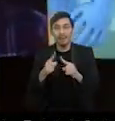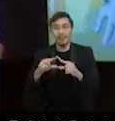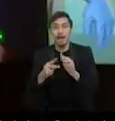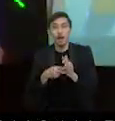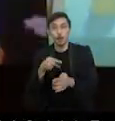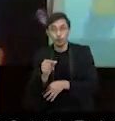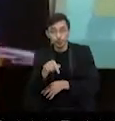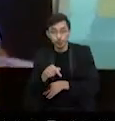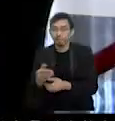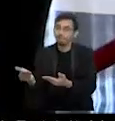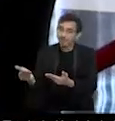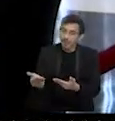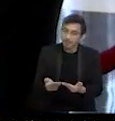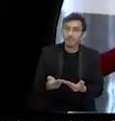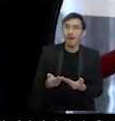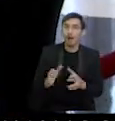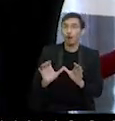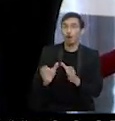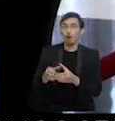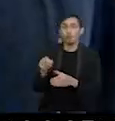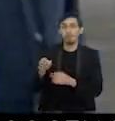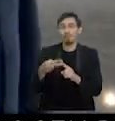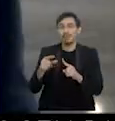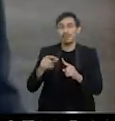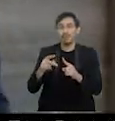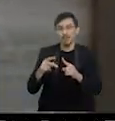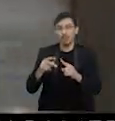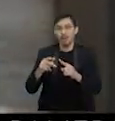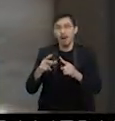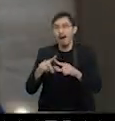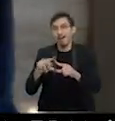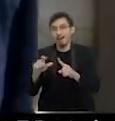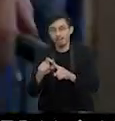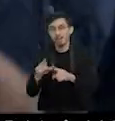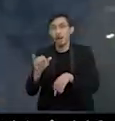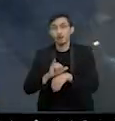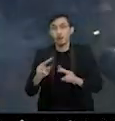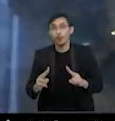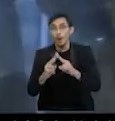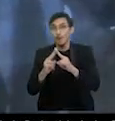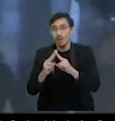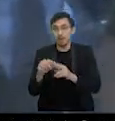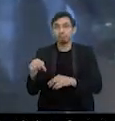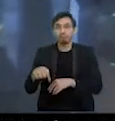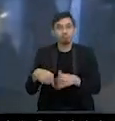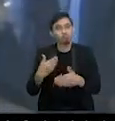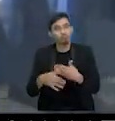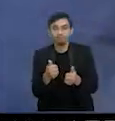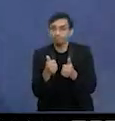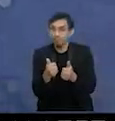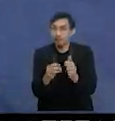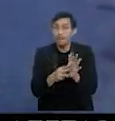and chairman Berjaya Group beserta rombongan di iNews Tower Jakarta. Sebagai perusahaan terkemuka di tanah air, MNC Group membangun relasi